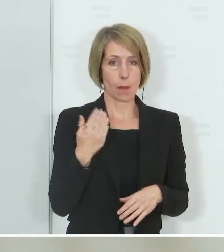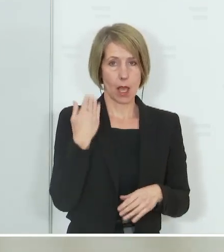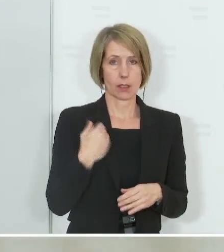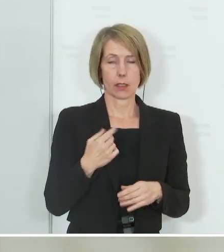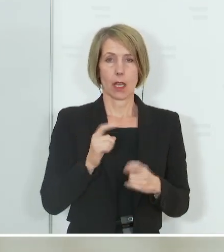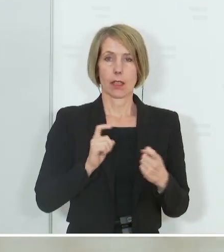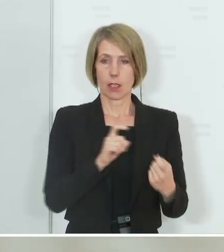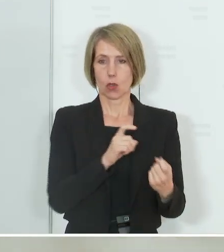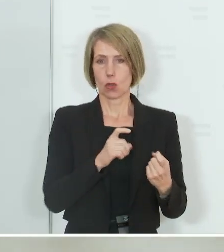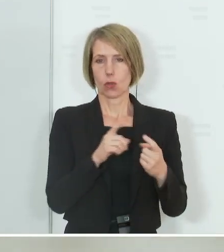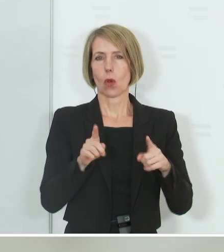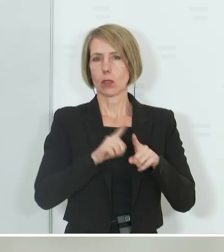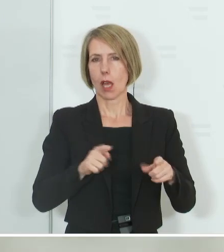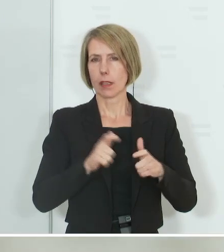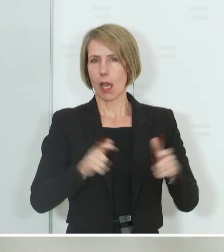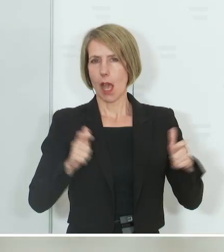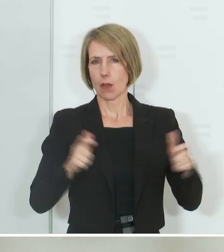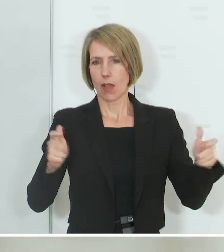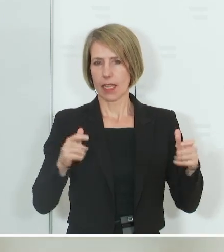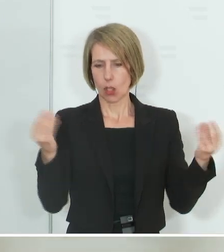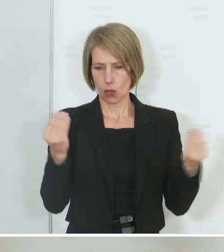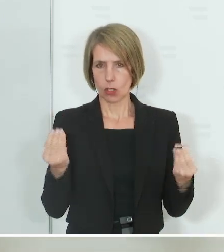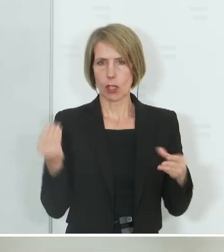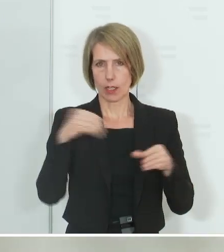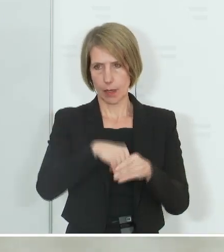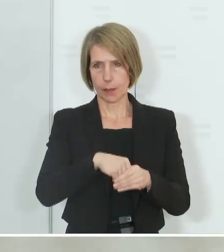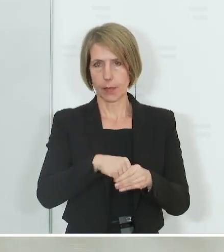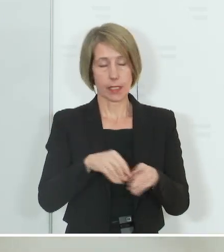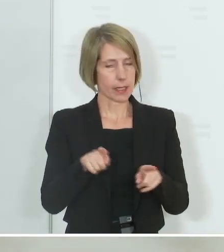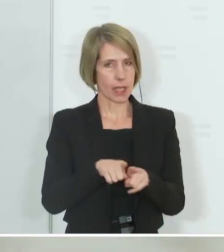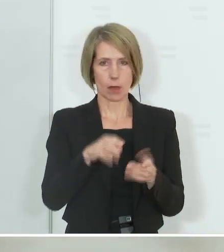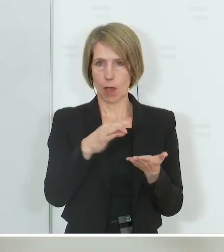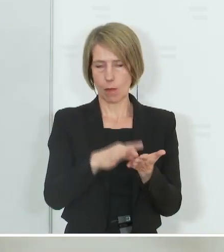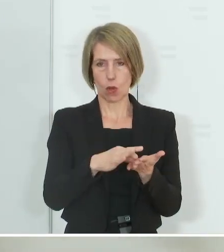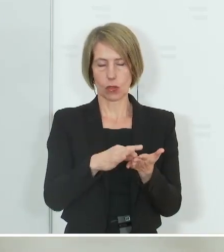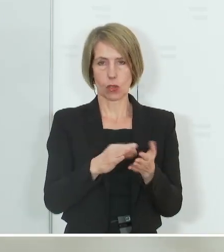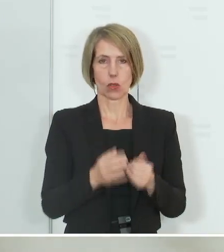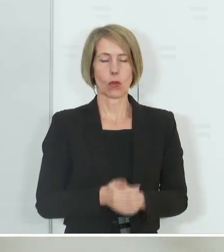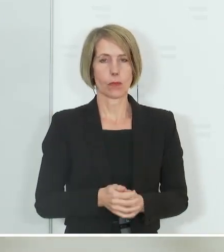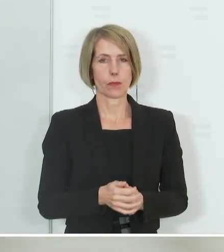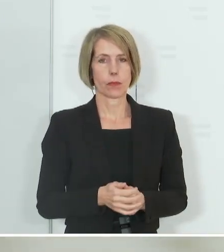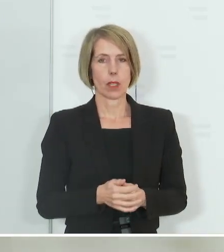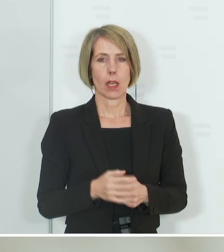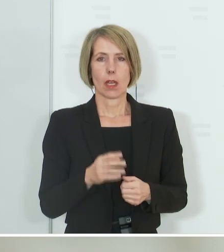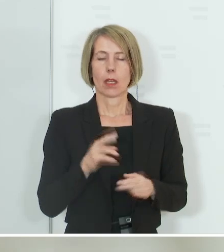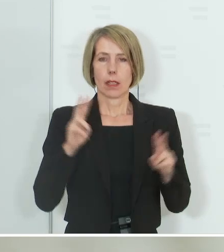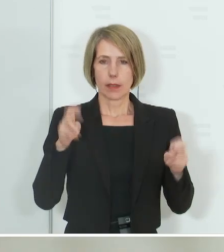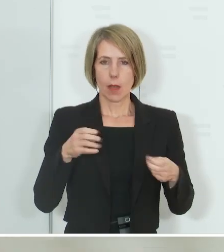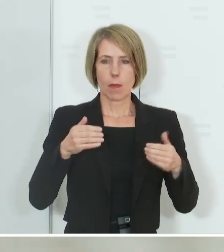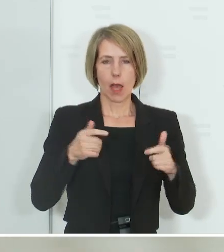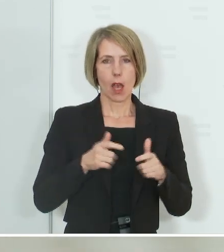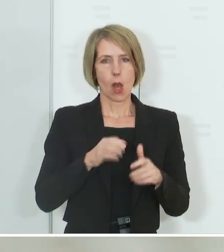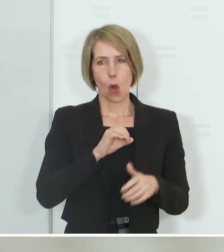über andere Erweiterungen mitgestaltet haben. Das heißt, wenn es Schritte hin zu einer Erweiterung,